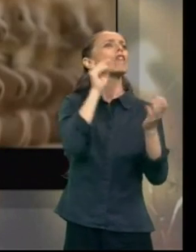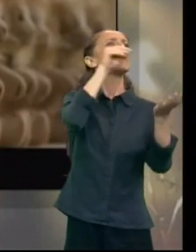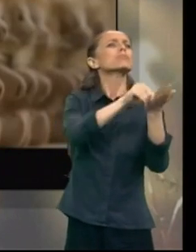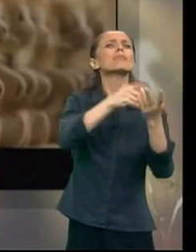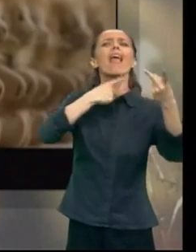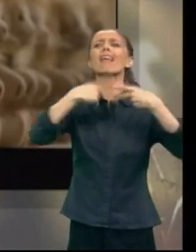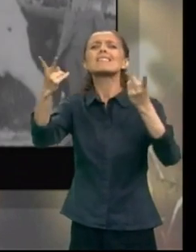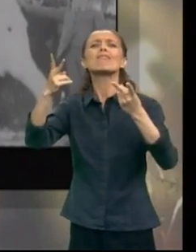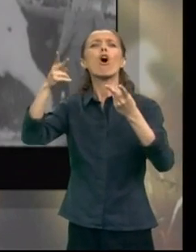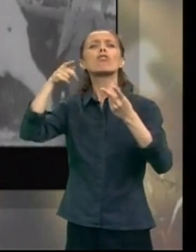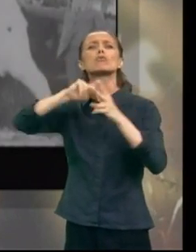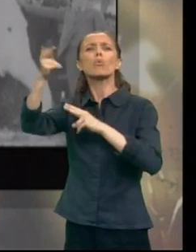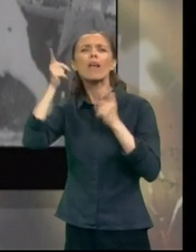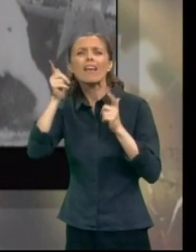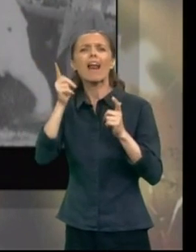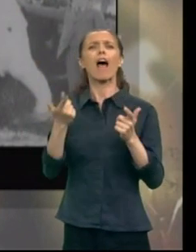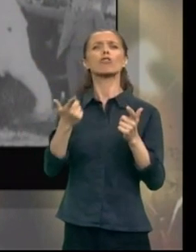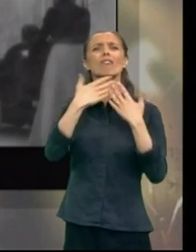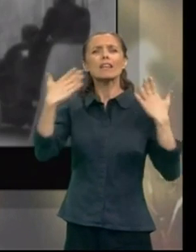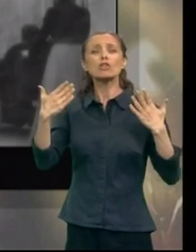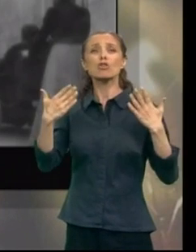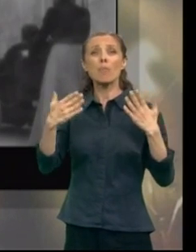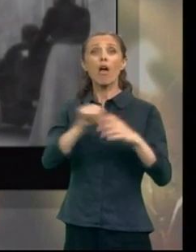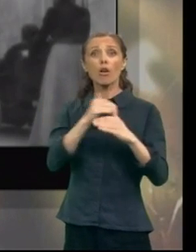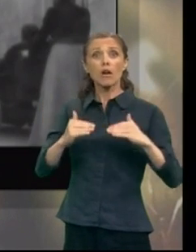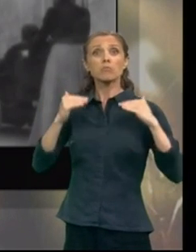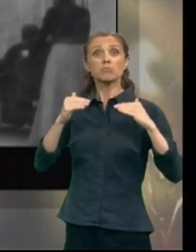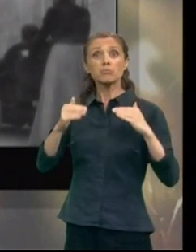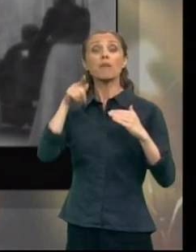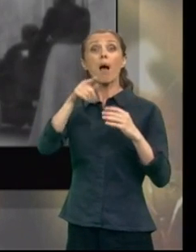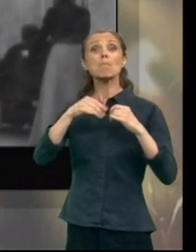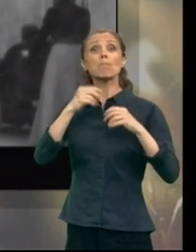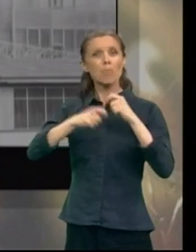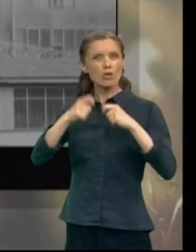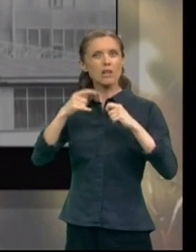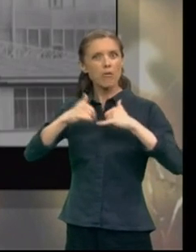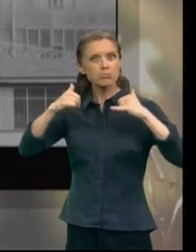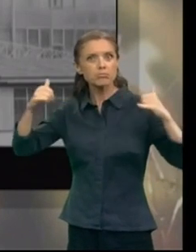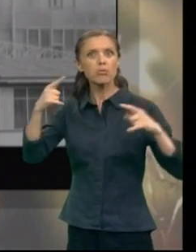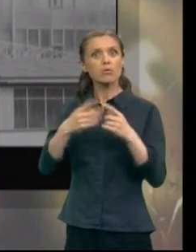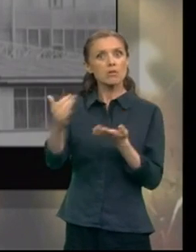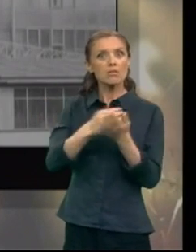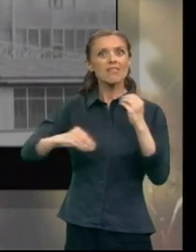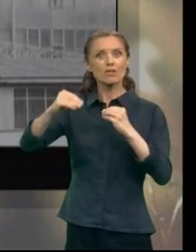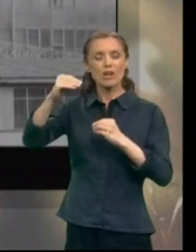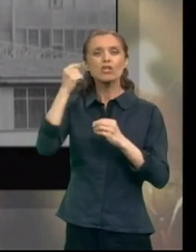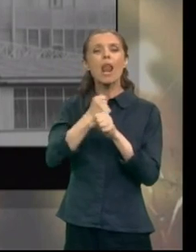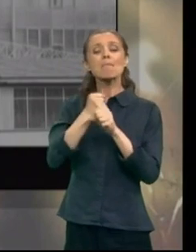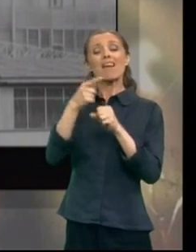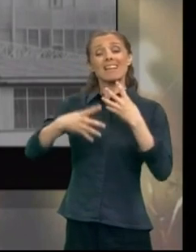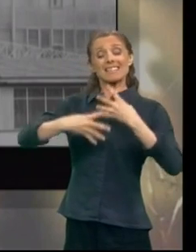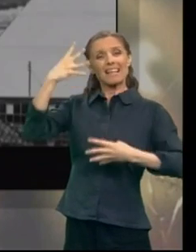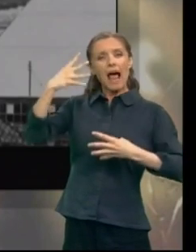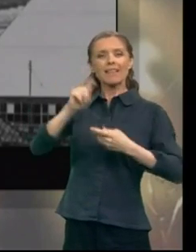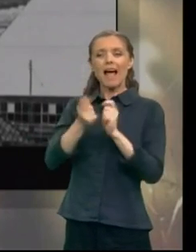druge gradove. Iz godine u godinu posao se razvijao i prihodi su rasli. Fritz je sestri izgradio posebnu zgradu prilagođenu njenom životu